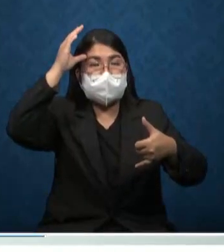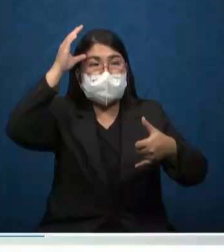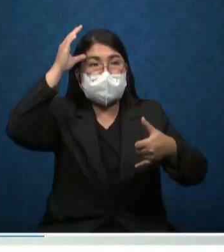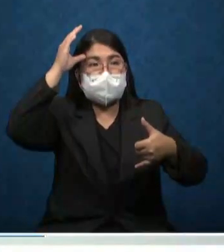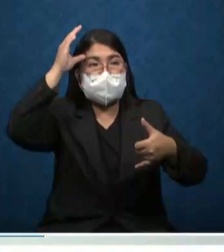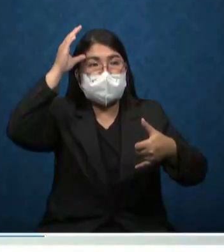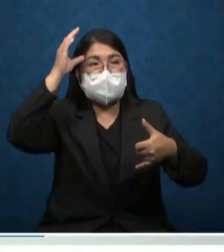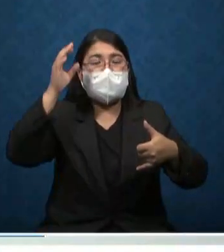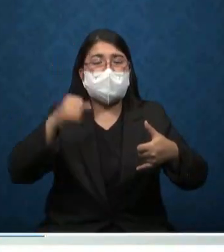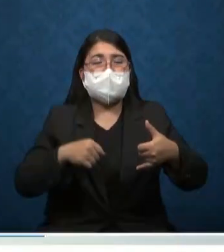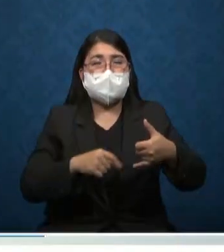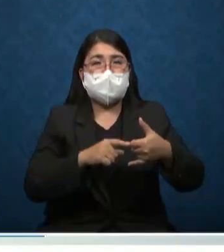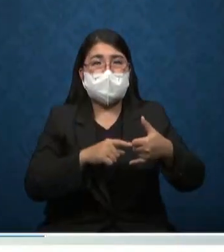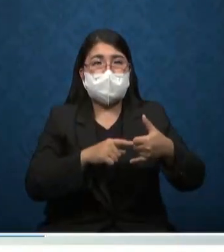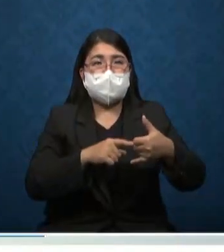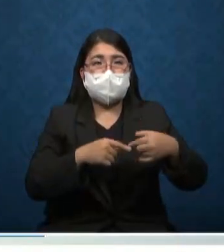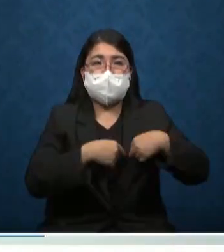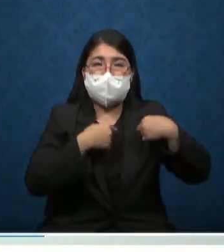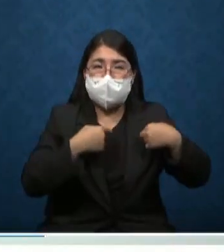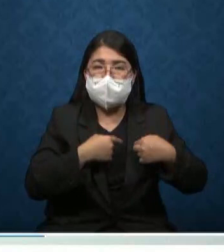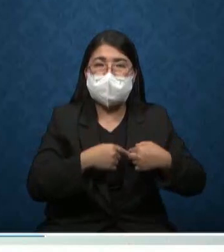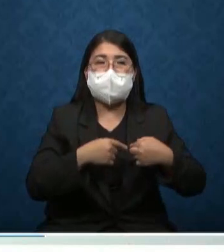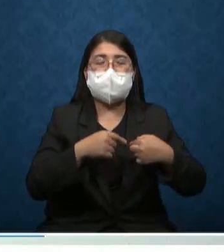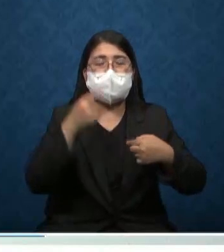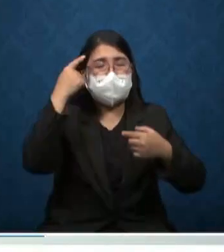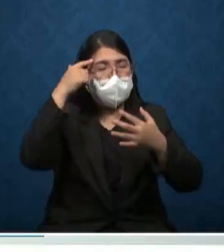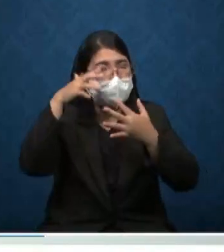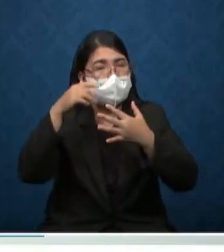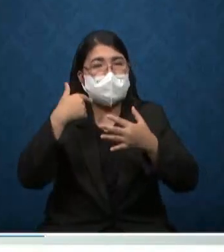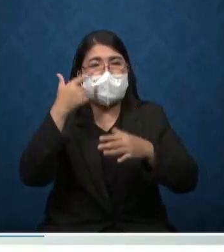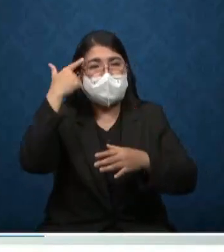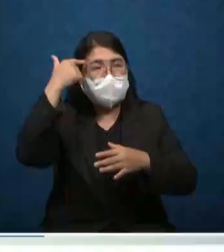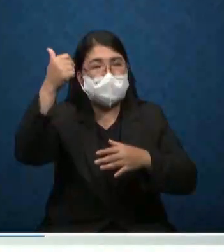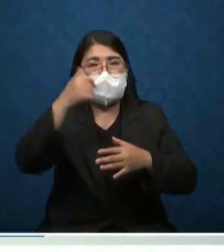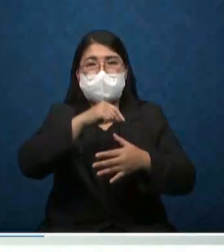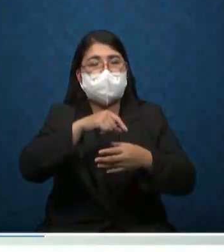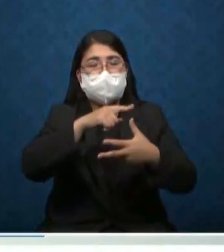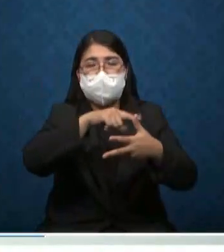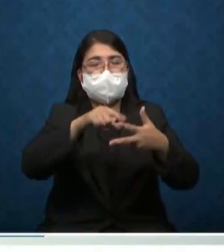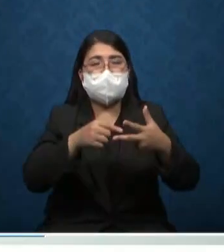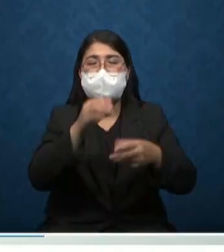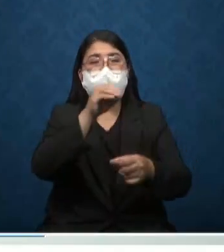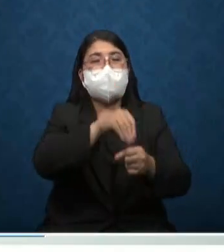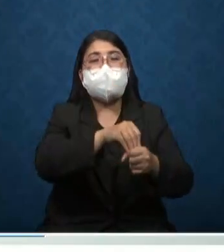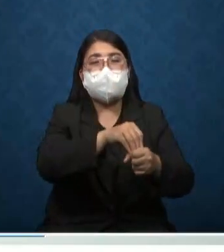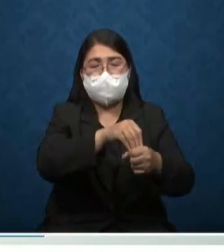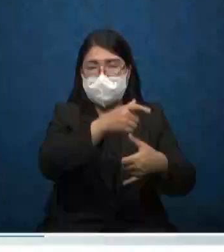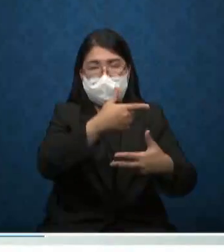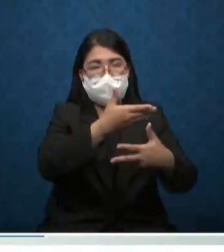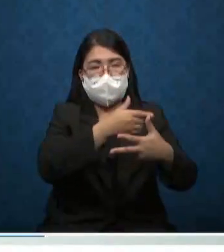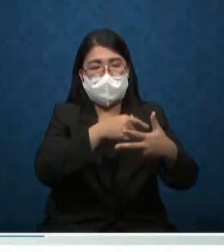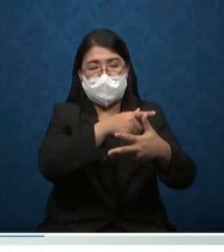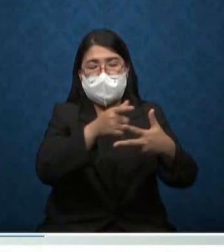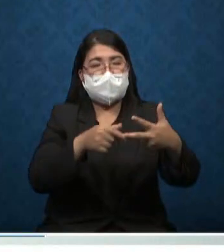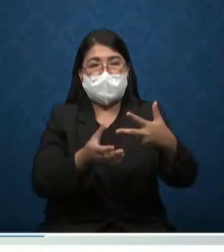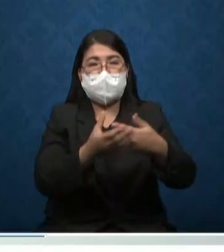ยมีทั้งในเรื่องของจิตพิสัยแล้วก็มีเรื่องของทักษะพิสัยอยู่แล้วนะคะแล้วก็การที่ถ้า